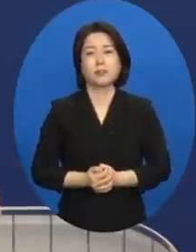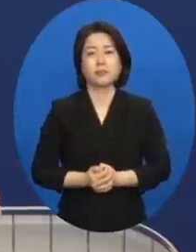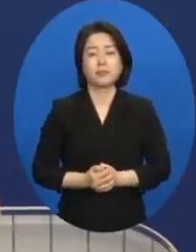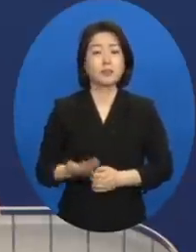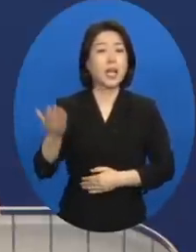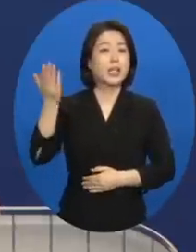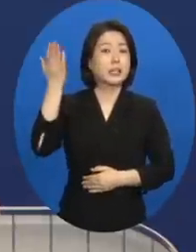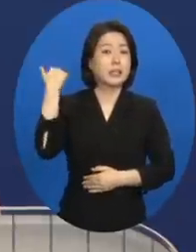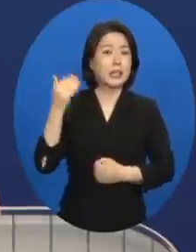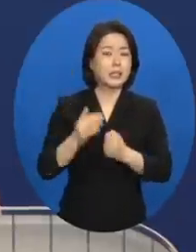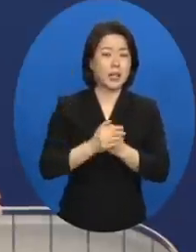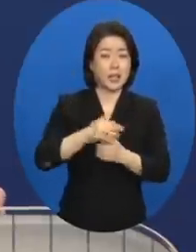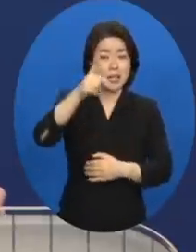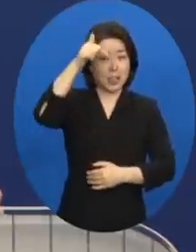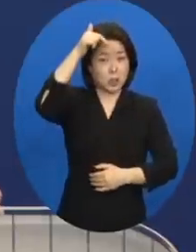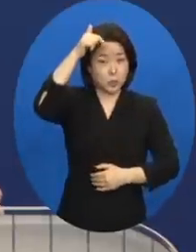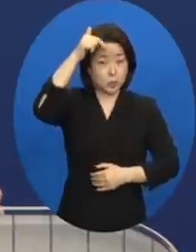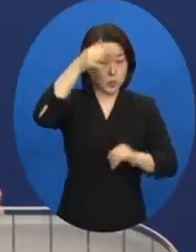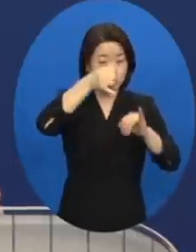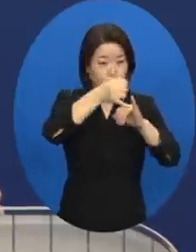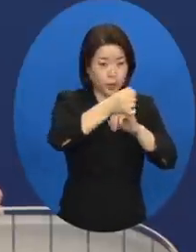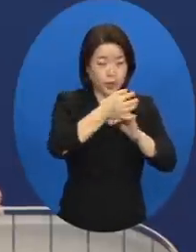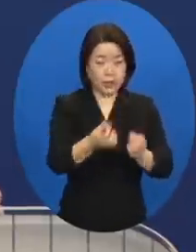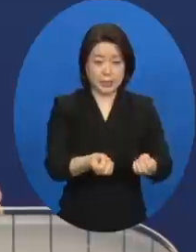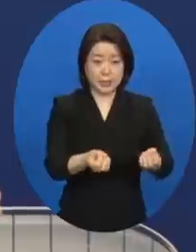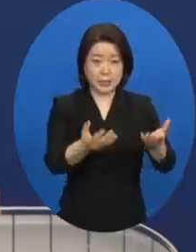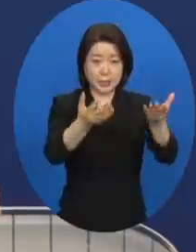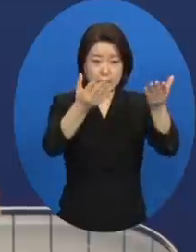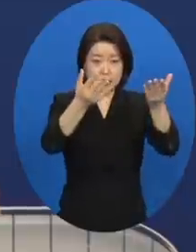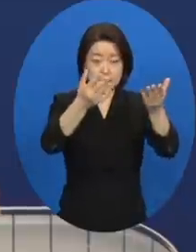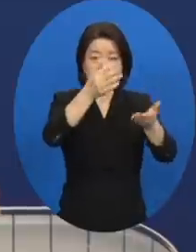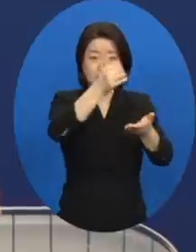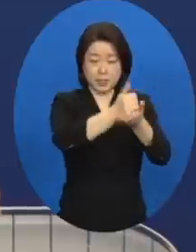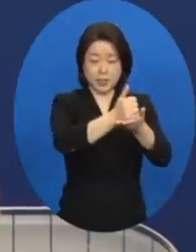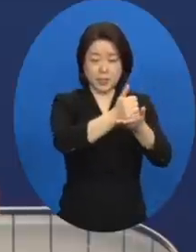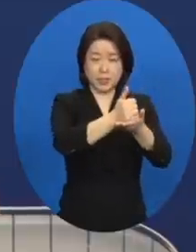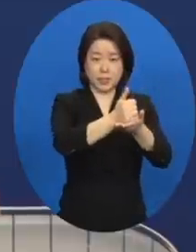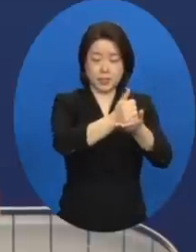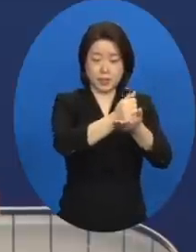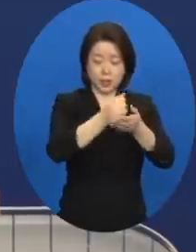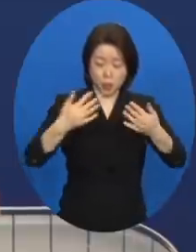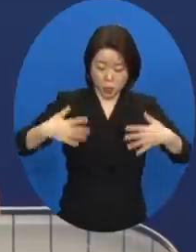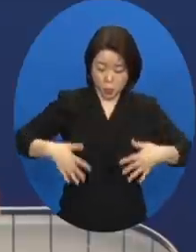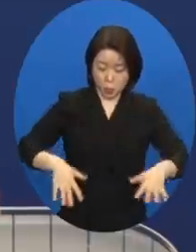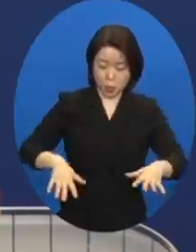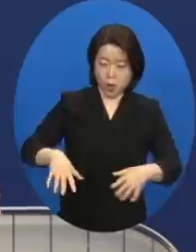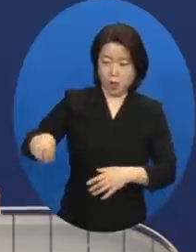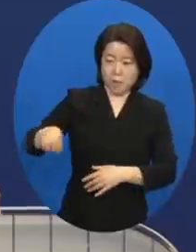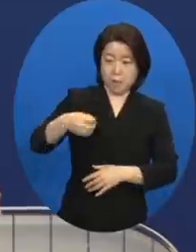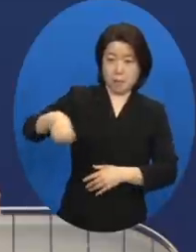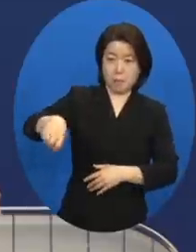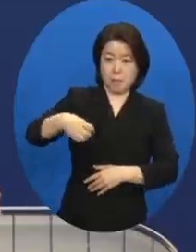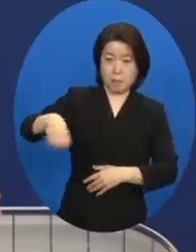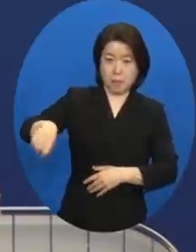옛날에 구약에서 제사장들이 옷자락에 방울 달고